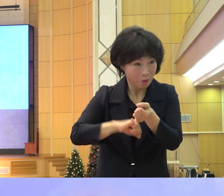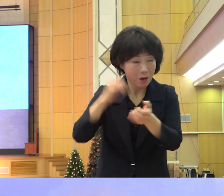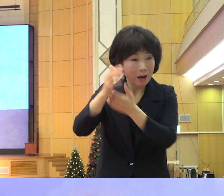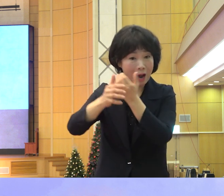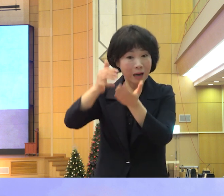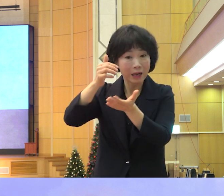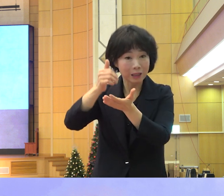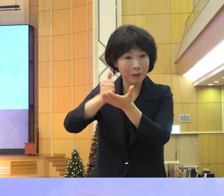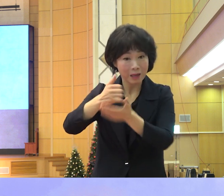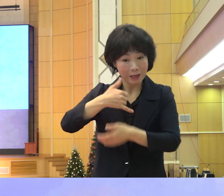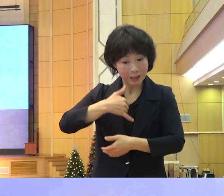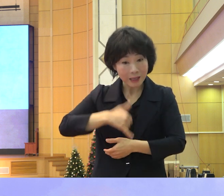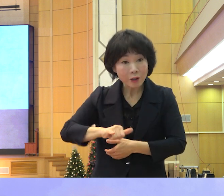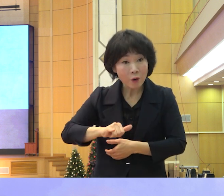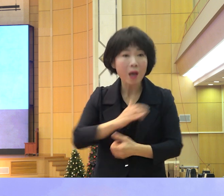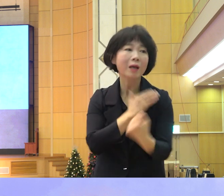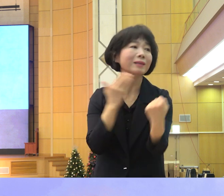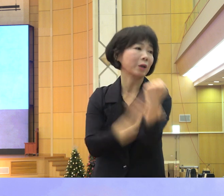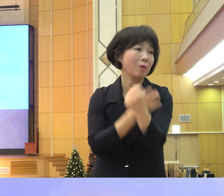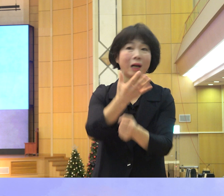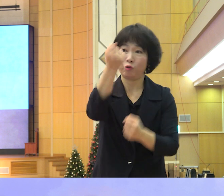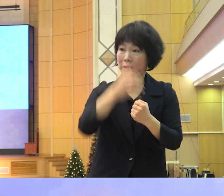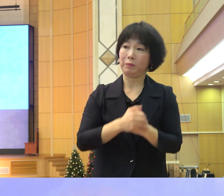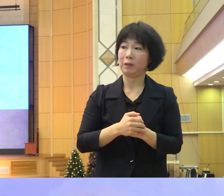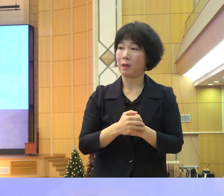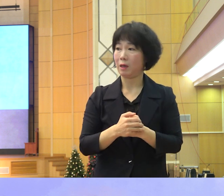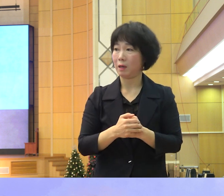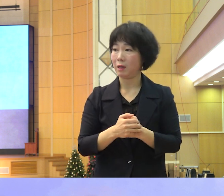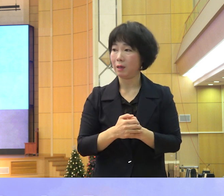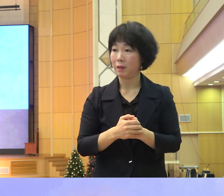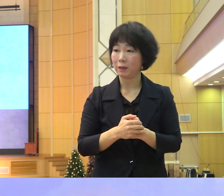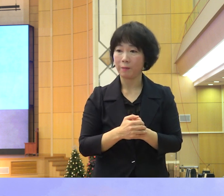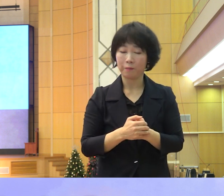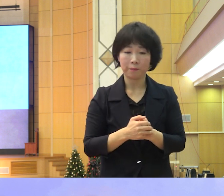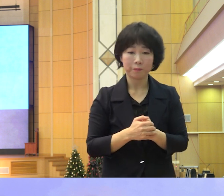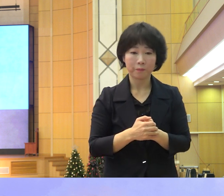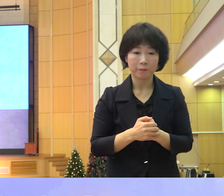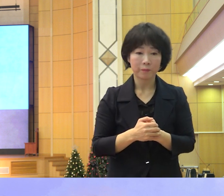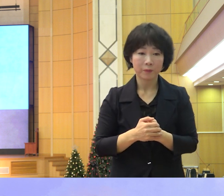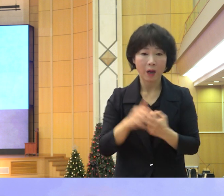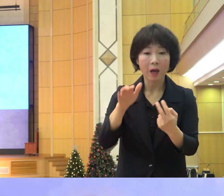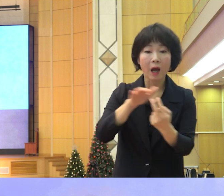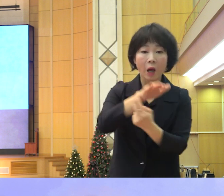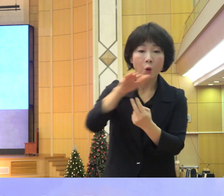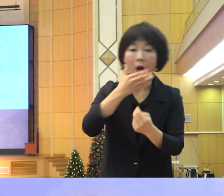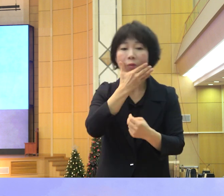없어. 그러면 요한복음 14장 6절을 보겠습니다.